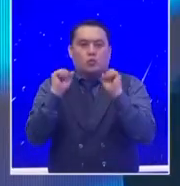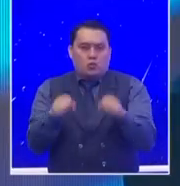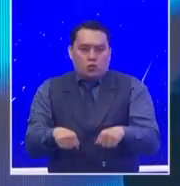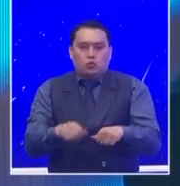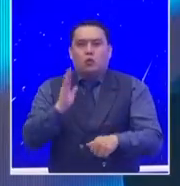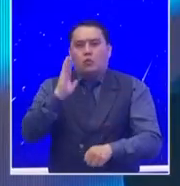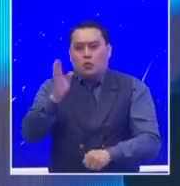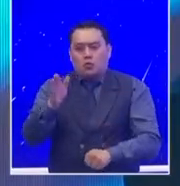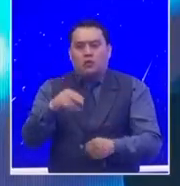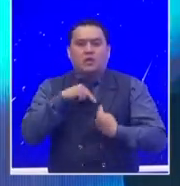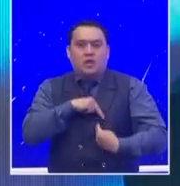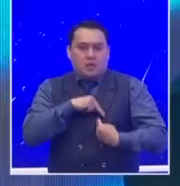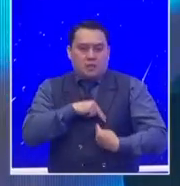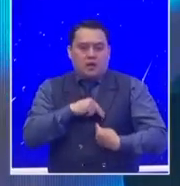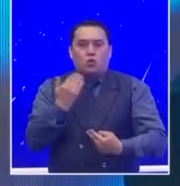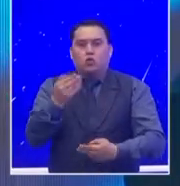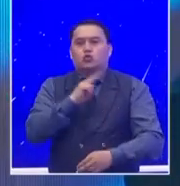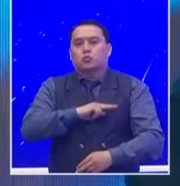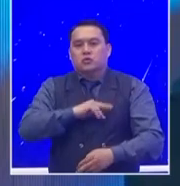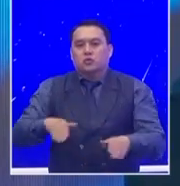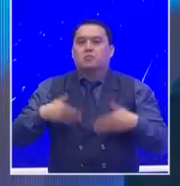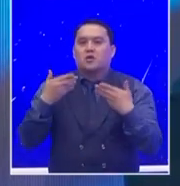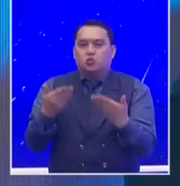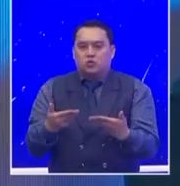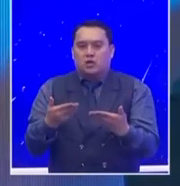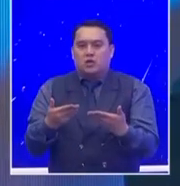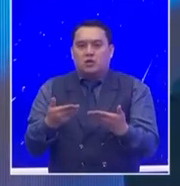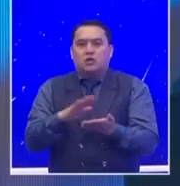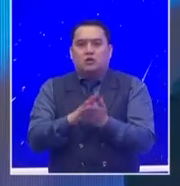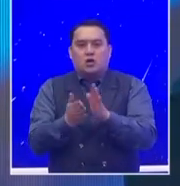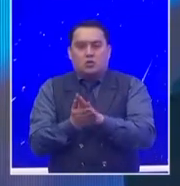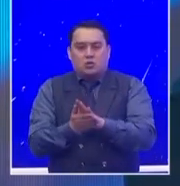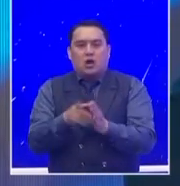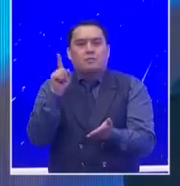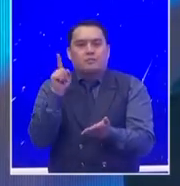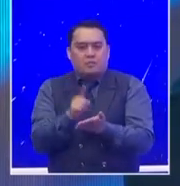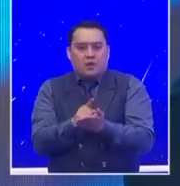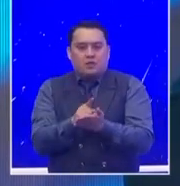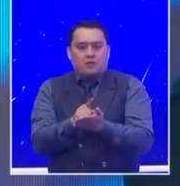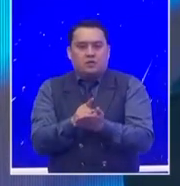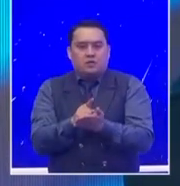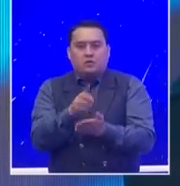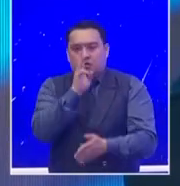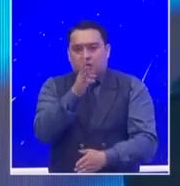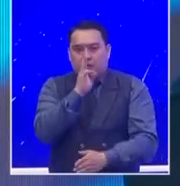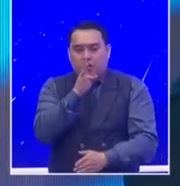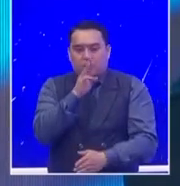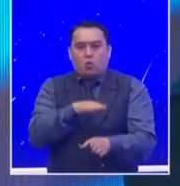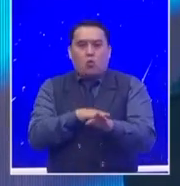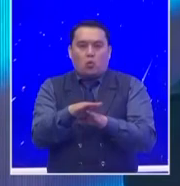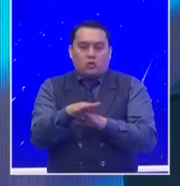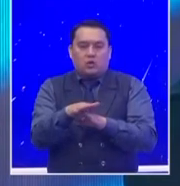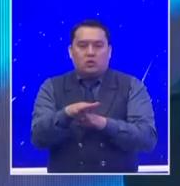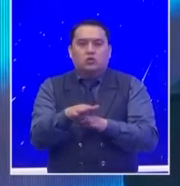болады. Еңбек кодексі бойынша оған жұмыс беруші тиісті жағдай жасауына міндетті, және де жалақысы атқарылған